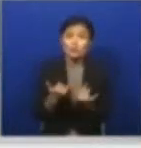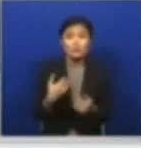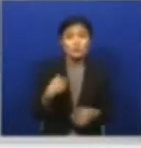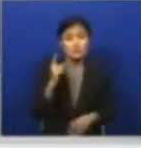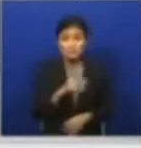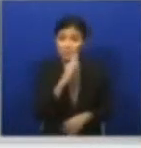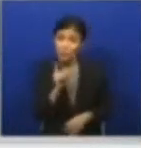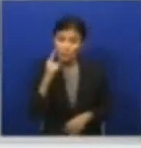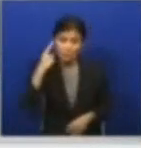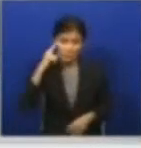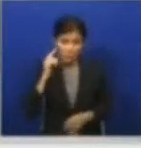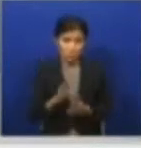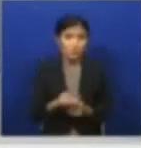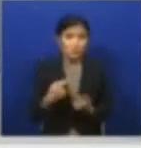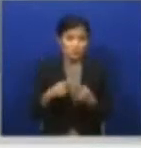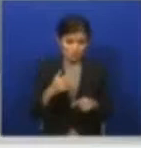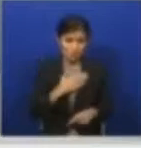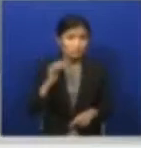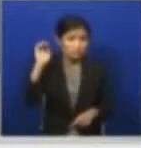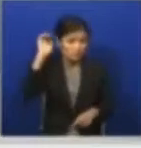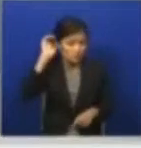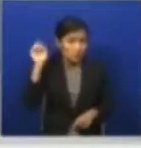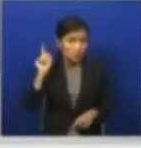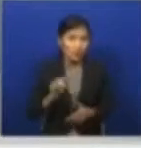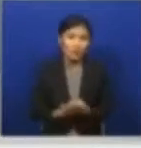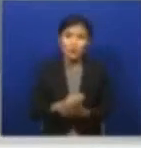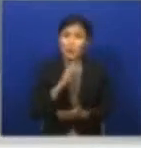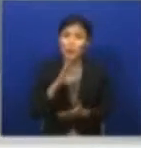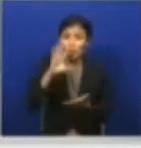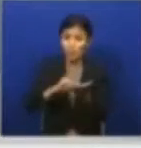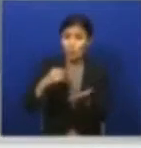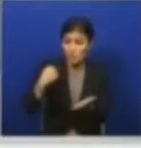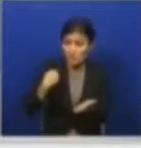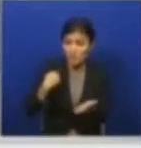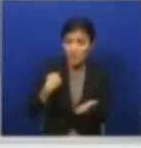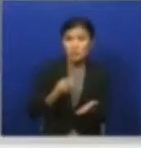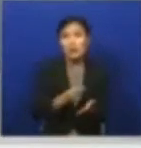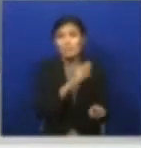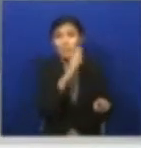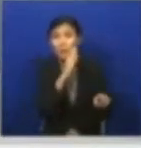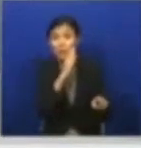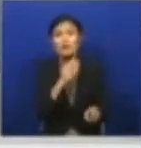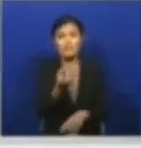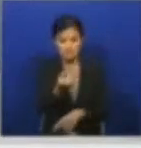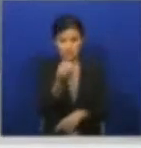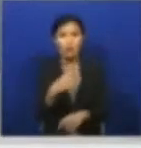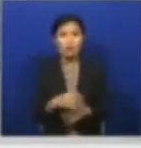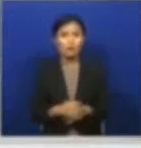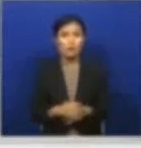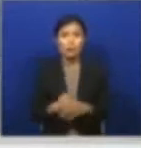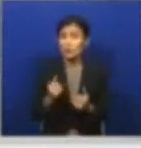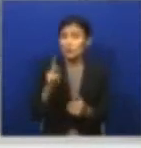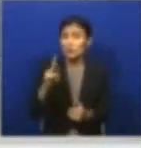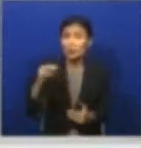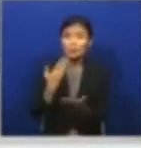งยังไงแต่ว่าผมเชื่อถ้าท่านมีข้อมูลว่ามันเป็นไปไม่ได้ท่านบอกมาท่านรู้ไหมกรมบัญชี